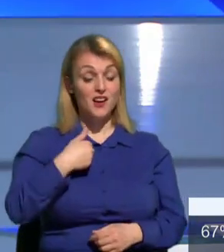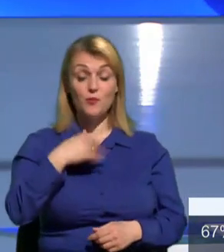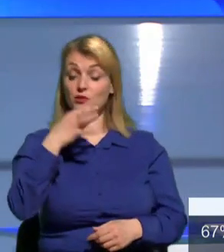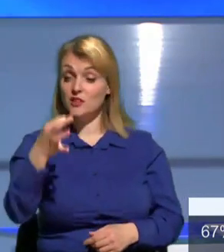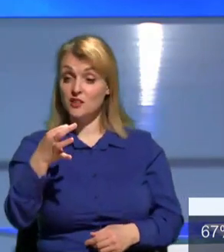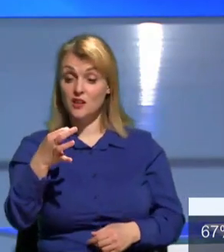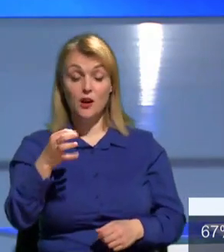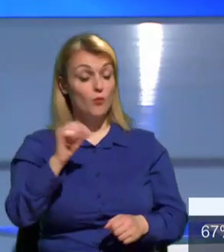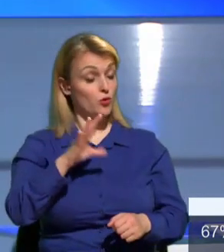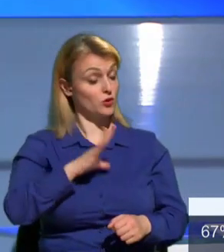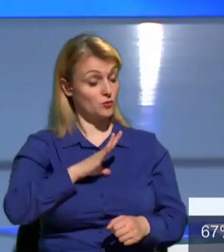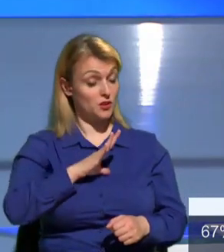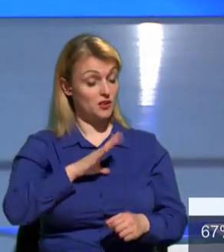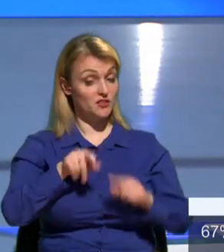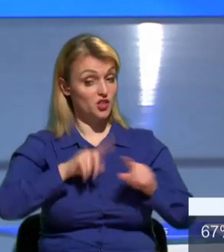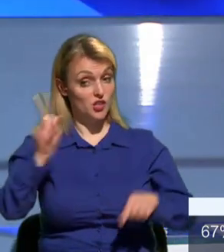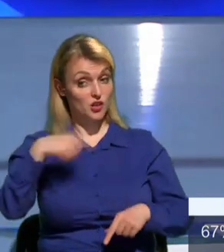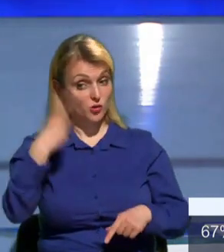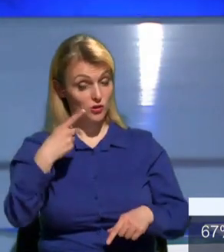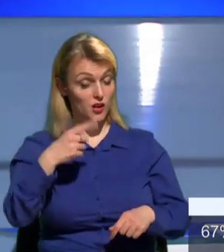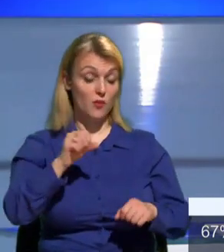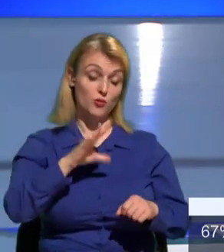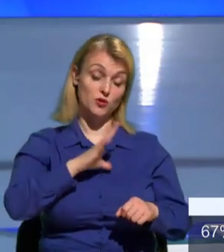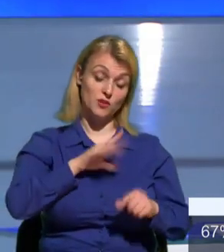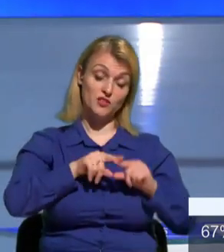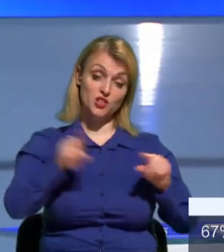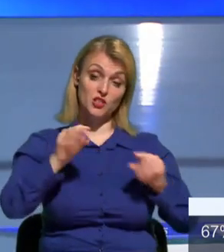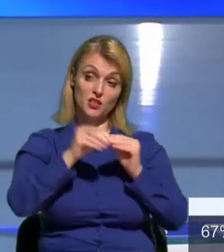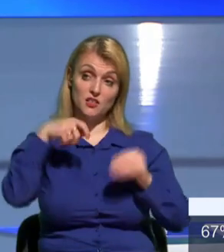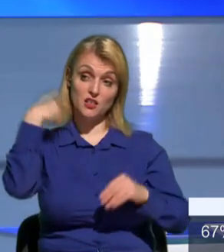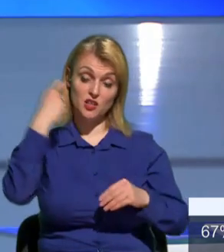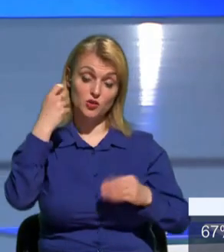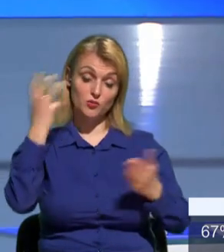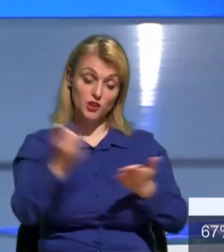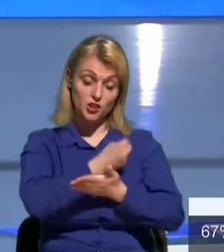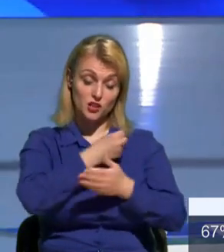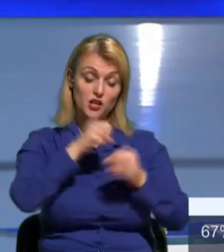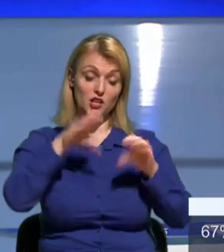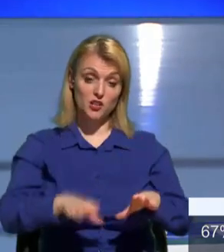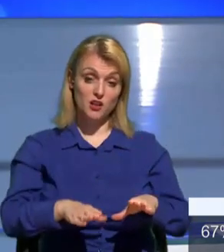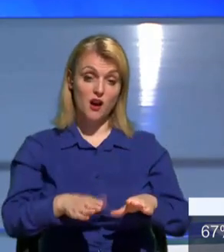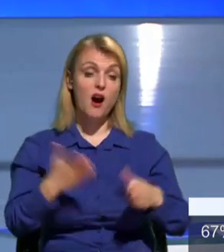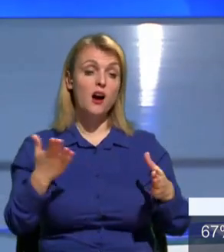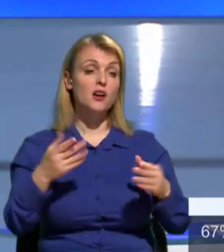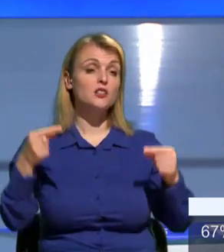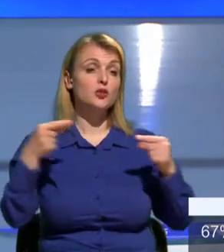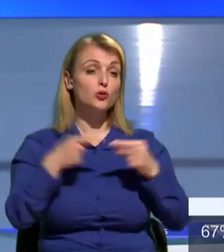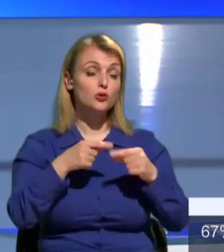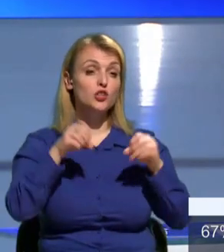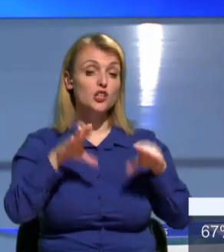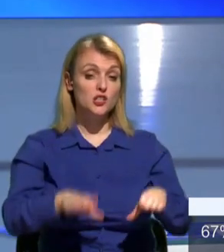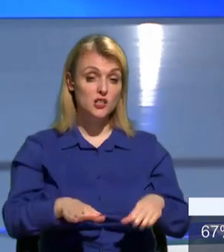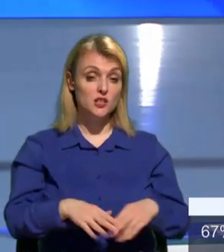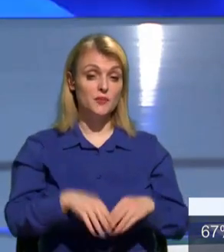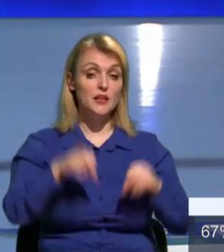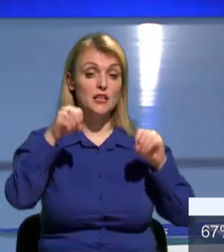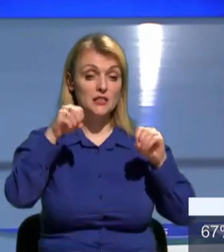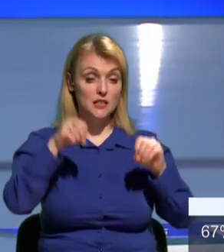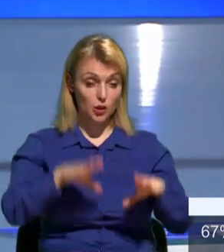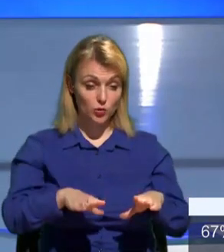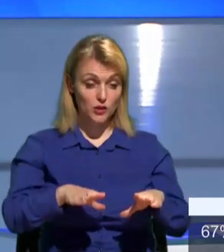fi într-un an să se găsească soluția politică. Care este soluția totuși? Soluția se găsește